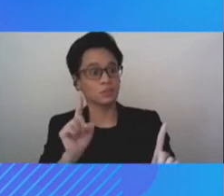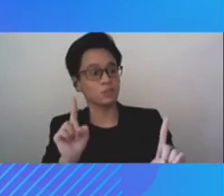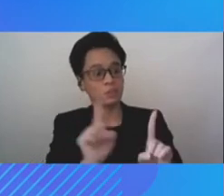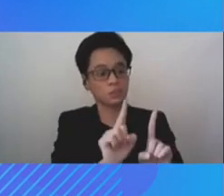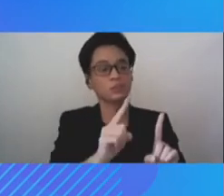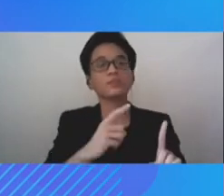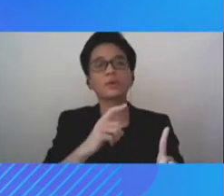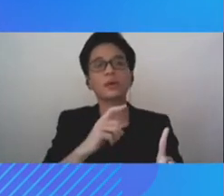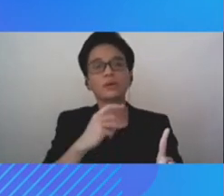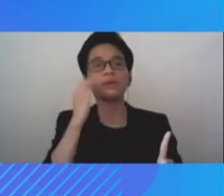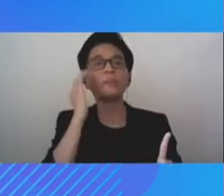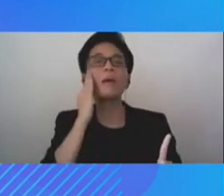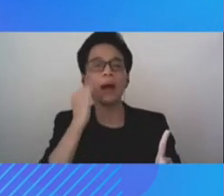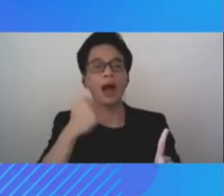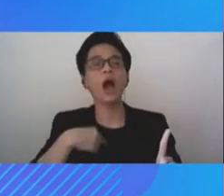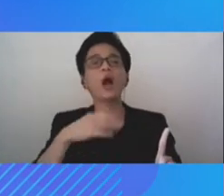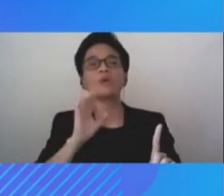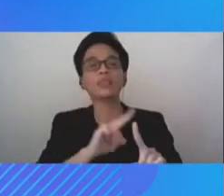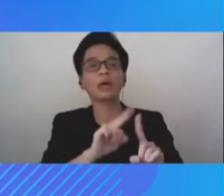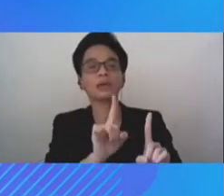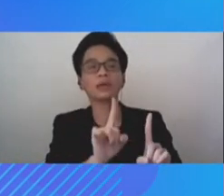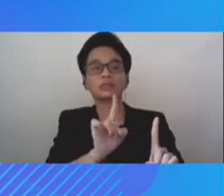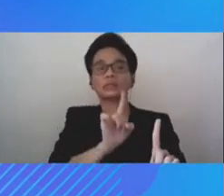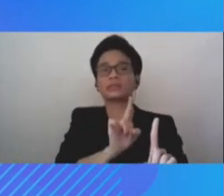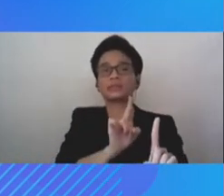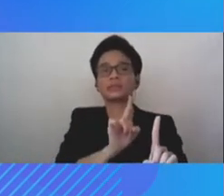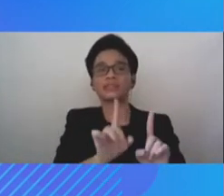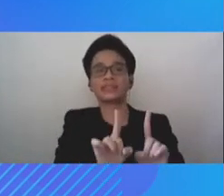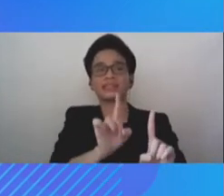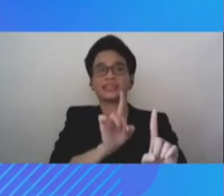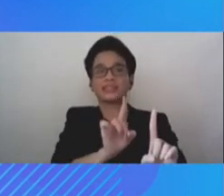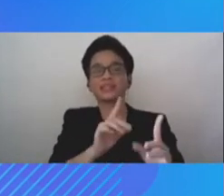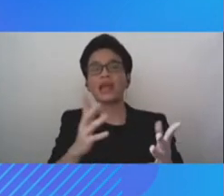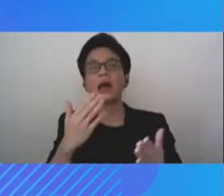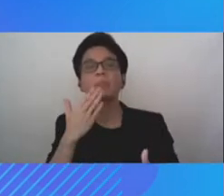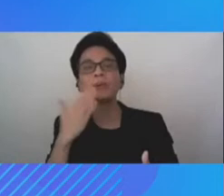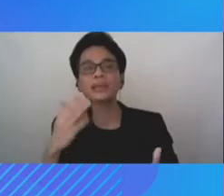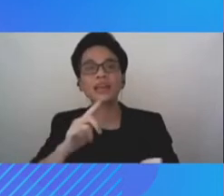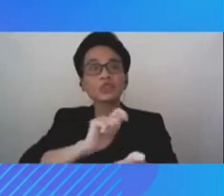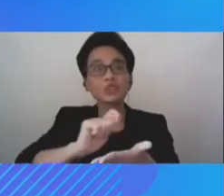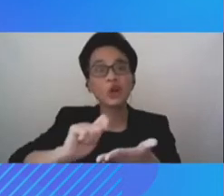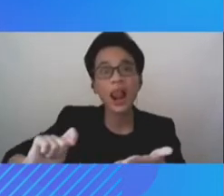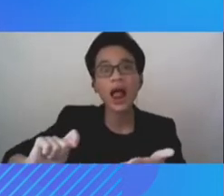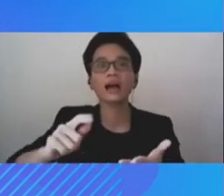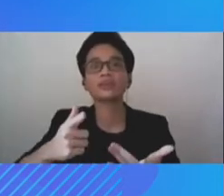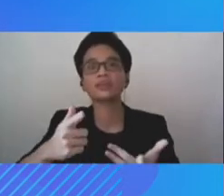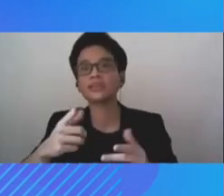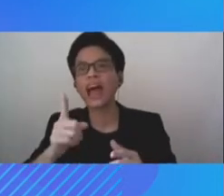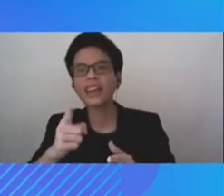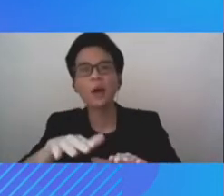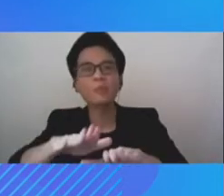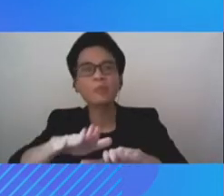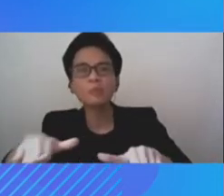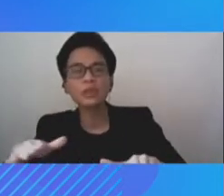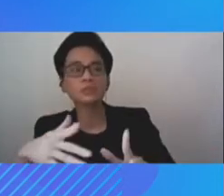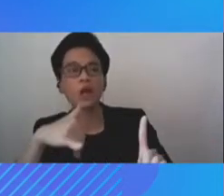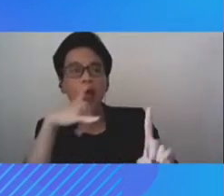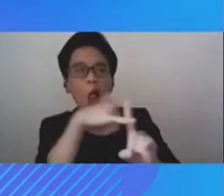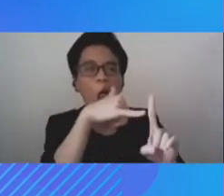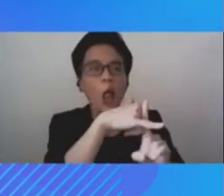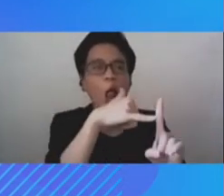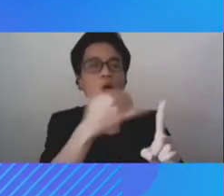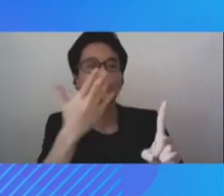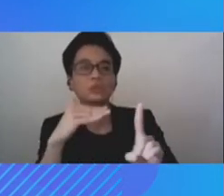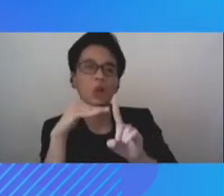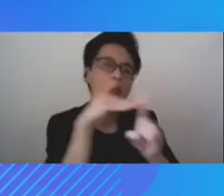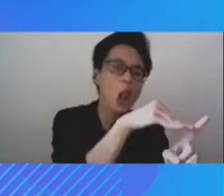tua. Benar. Jadi ketika anak saya dibully, kan biasa ya kalau di sekolah gitu, mau didorong kayak dikata-katain, itu